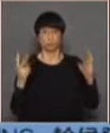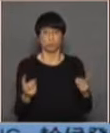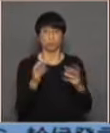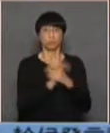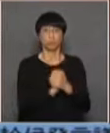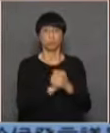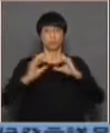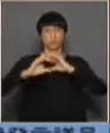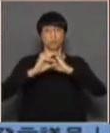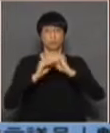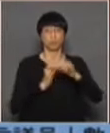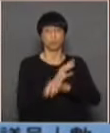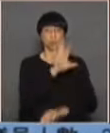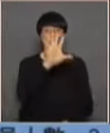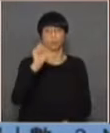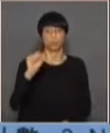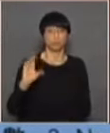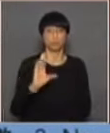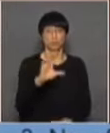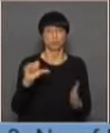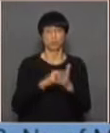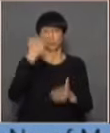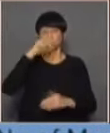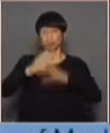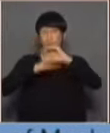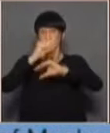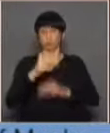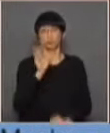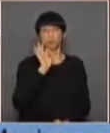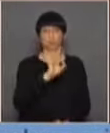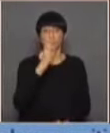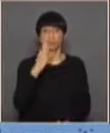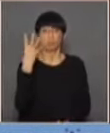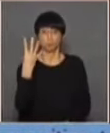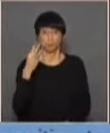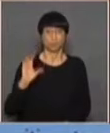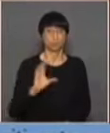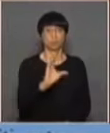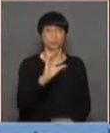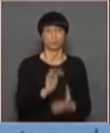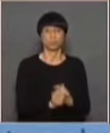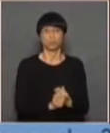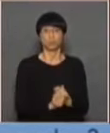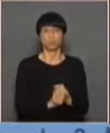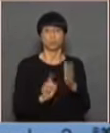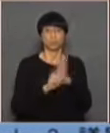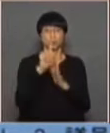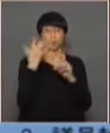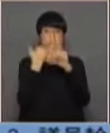岸超支50亿元，最新建造费上升354亿，升幅达到